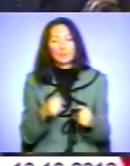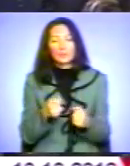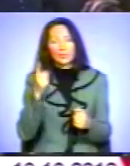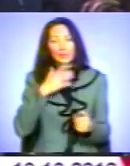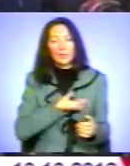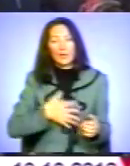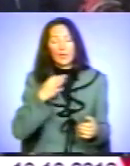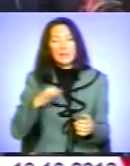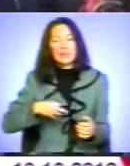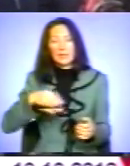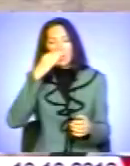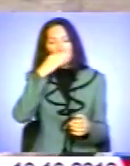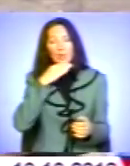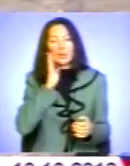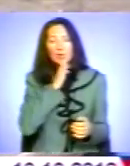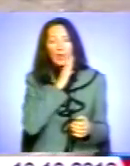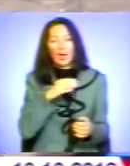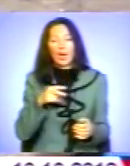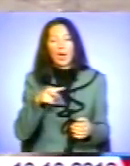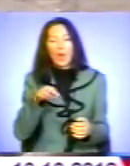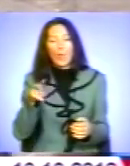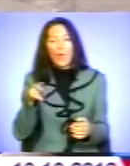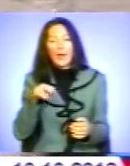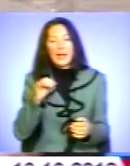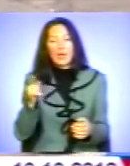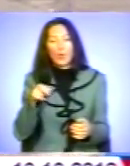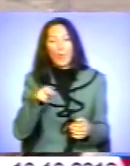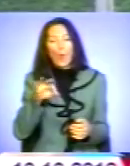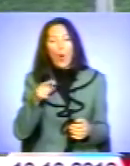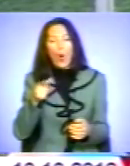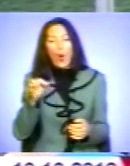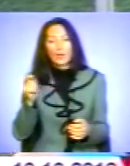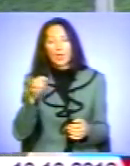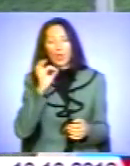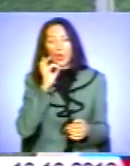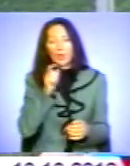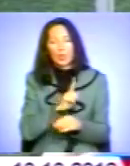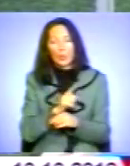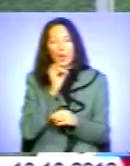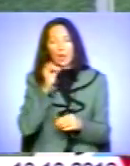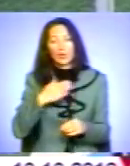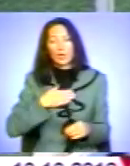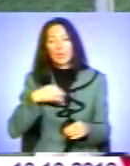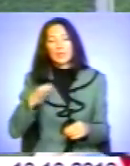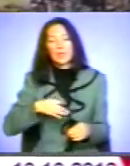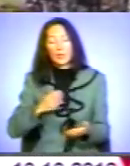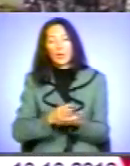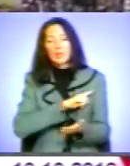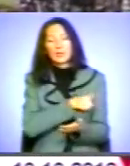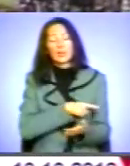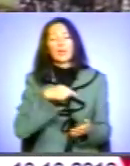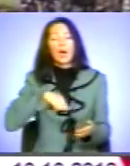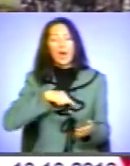Переживають за сина батьки. Любов і Ігор походили з Тернополя. Кажуть, наш син має сильний характер, спортивно підготовлений і ще